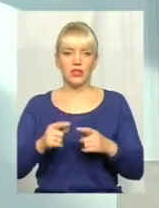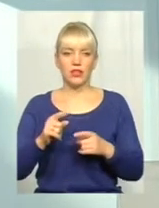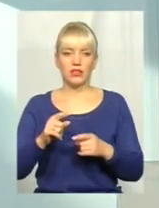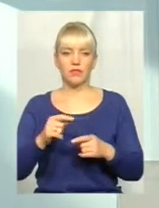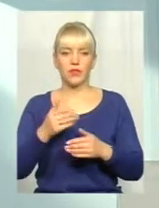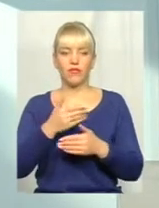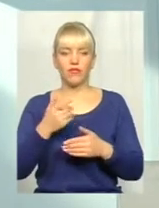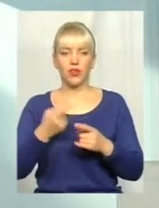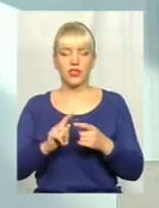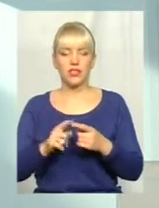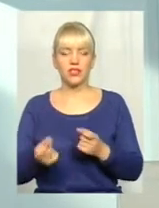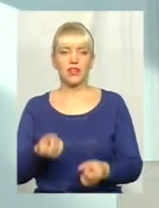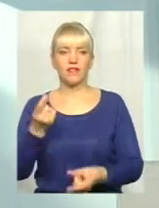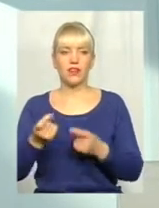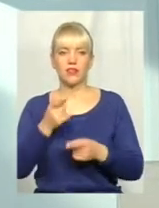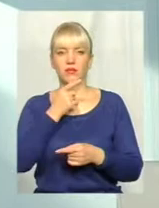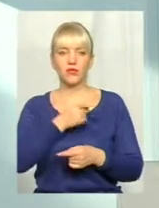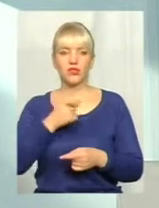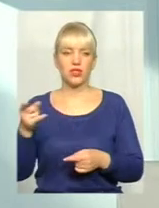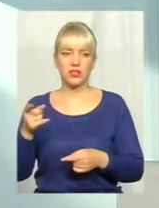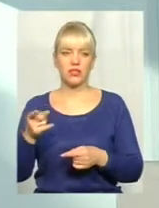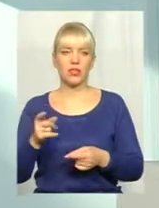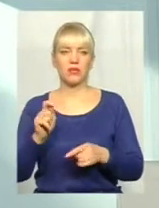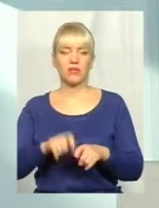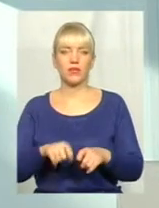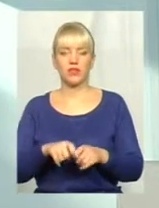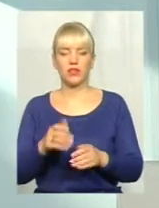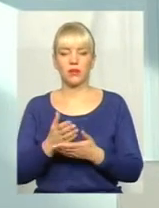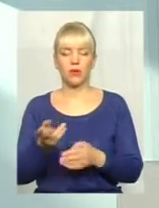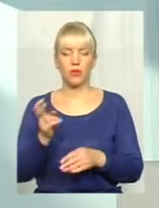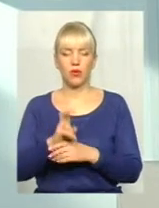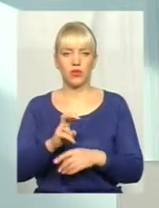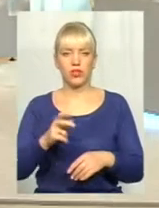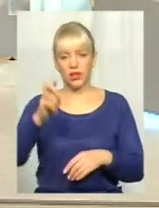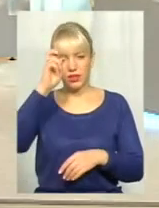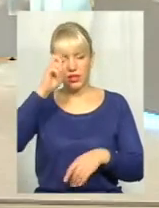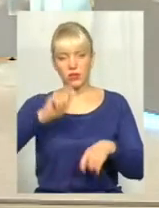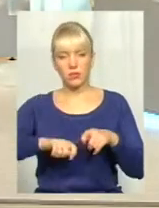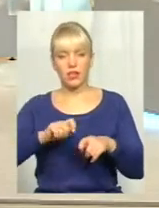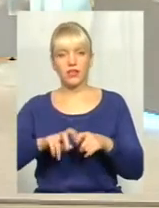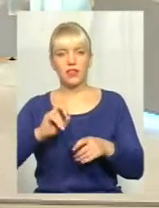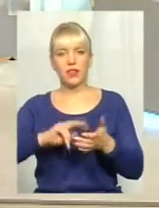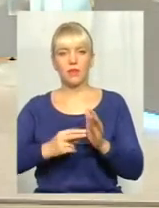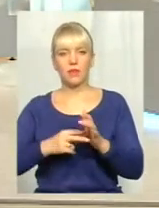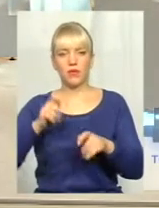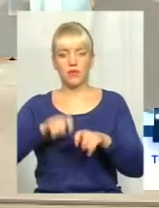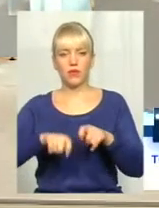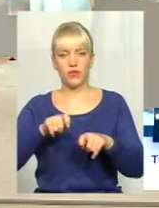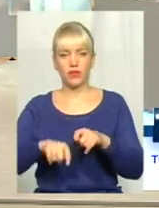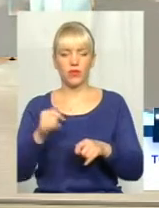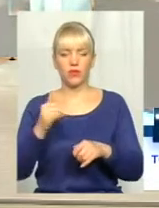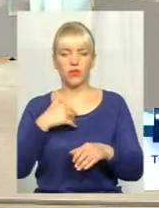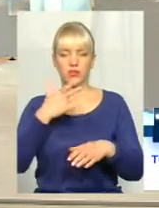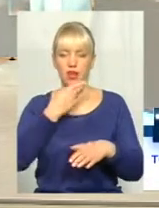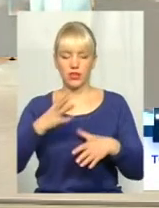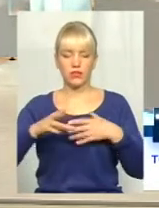вони дуже часто з'являються в момент перевірки. Приходить управління Держпраці на позапланову перевірку, наприклад, разом у нас гарна дуже